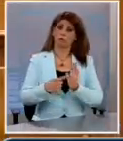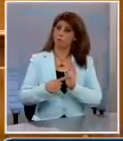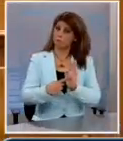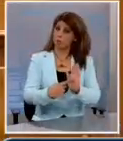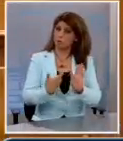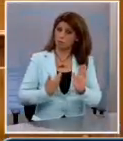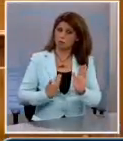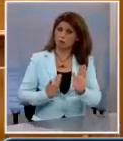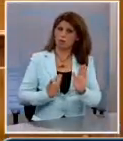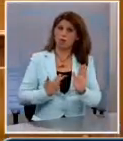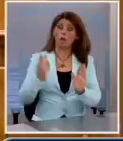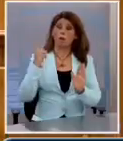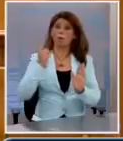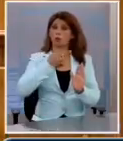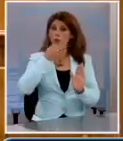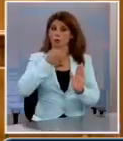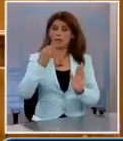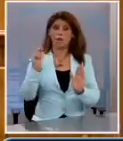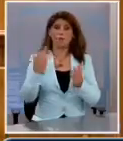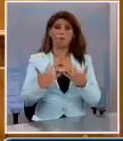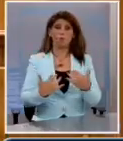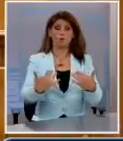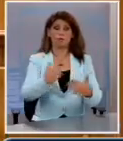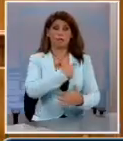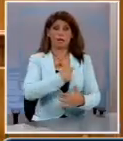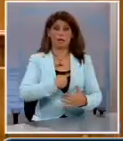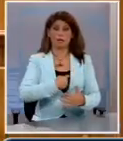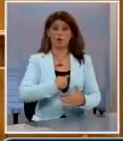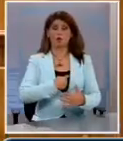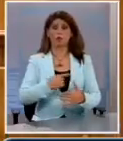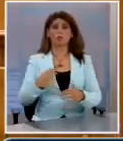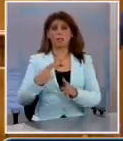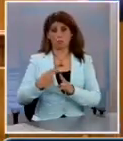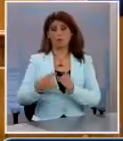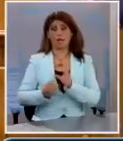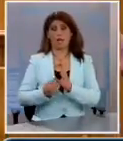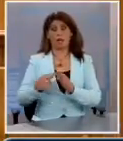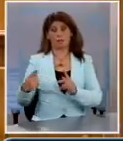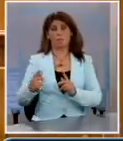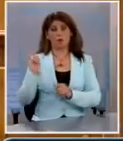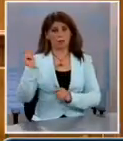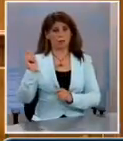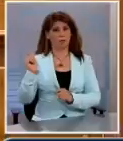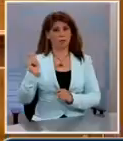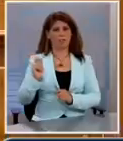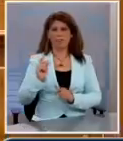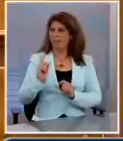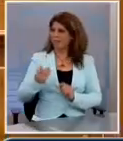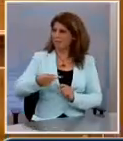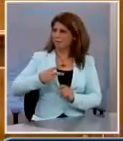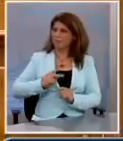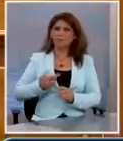παρουσίασα στην πρώτη μου ομιλία στη Βουλή ως αρχηγός της αξιωματικής αντιπολίτευσης και το πρώτο πράγμα το οποίο σπεύσατε να μου πείτε είναι